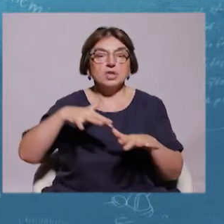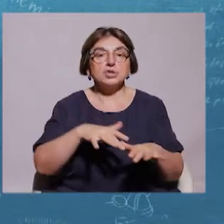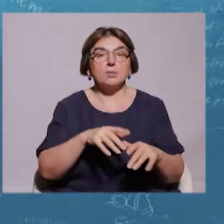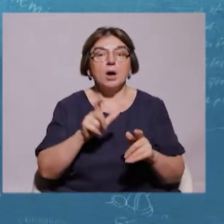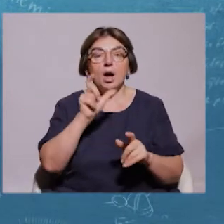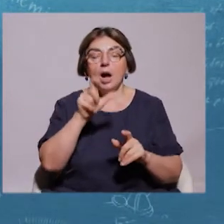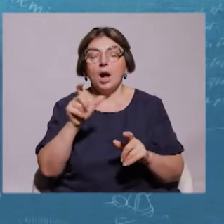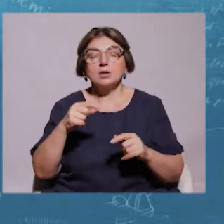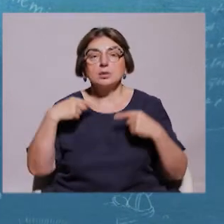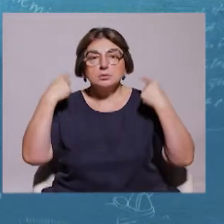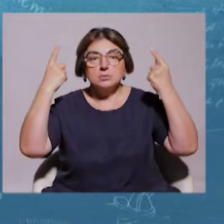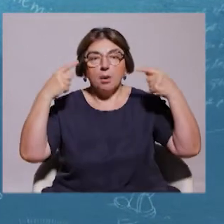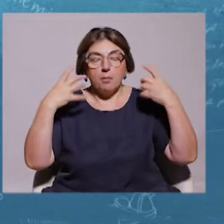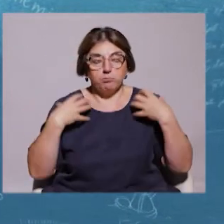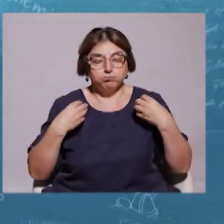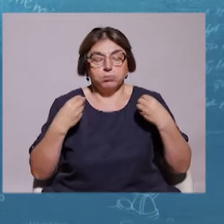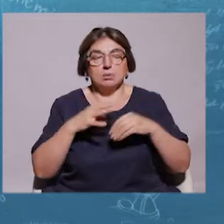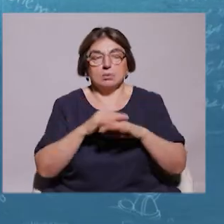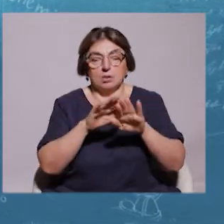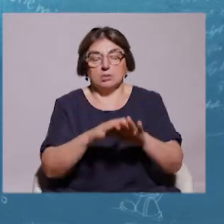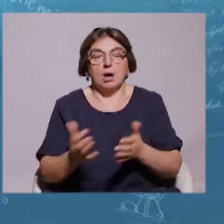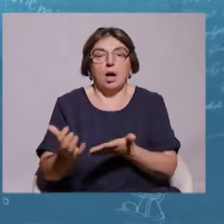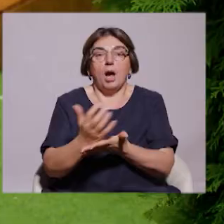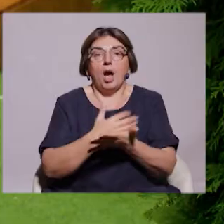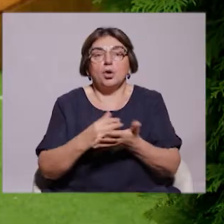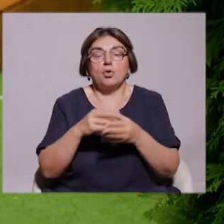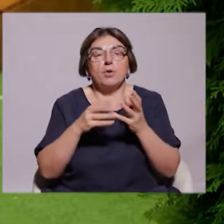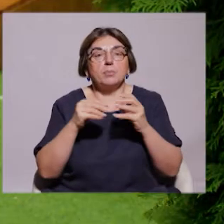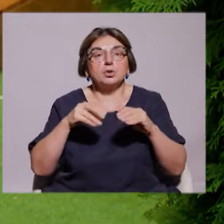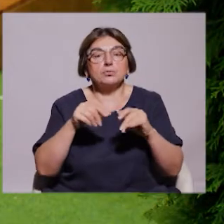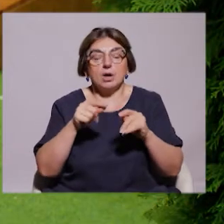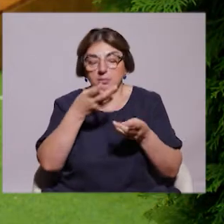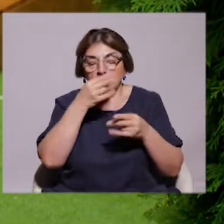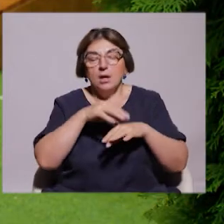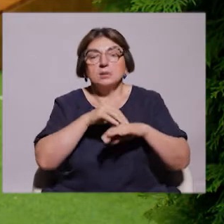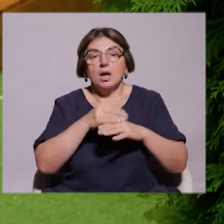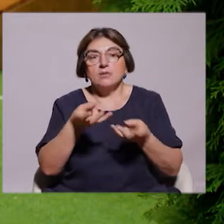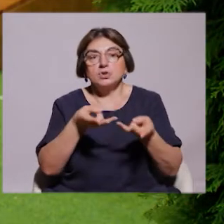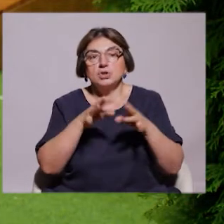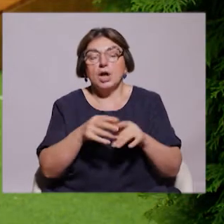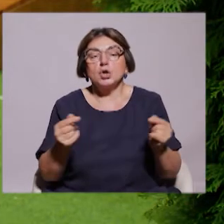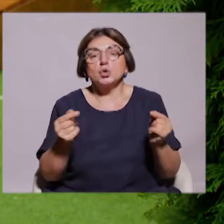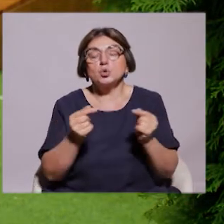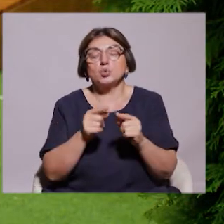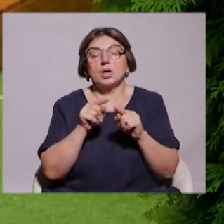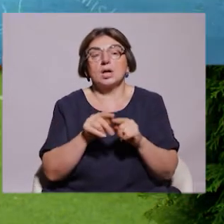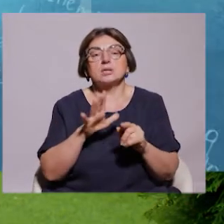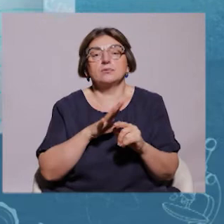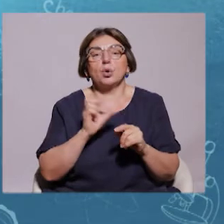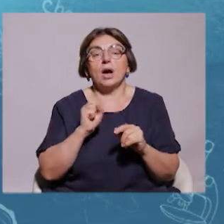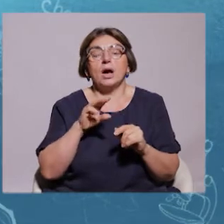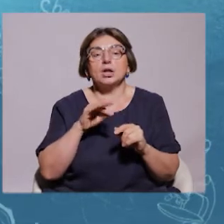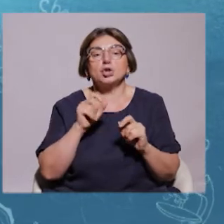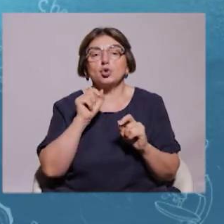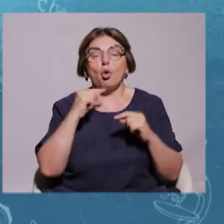ამ ტყავებზე რჩება და ალბათ ამგვარივე იყო აიეტის ოქროს საწმისიც. ბერძენი ისტორიკოსი და გეოგრაფი სტრაბონი დასკვნა ბოლოში გავაკეთოთ.